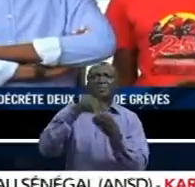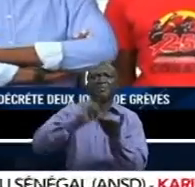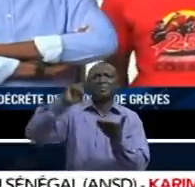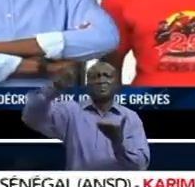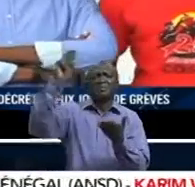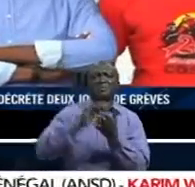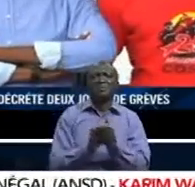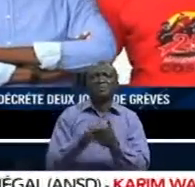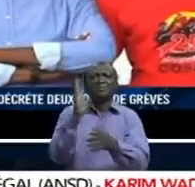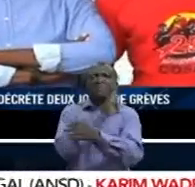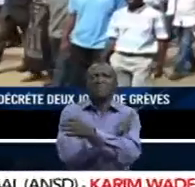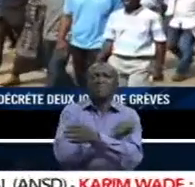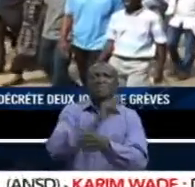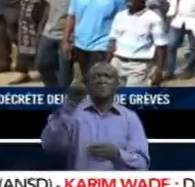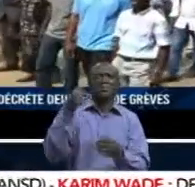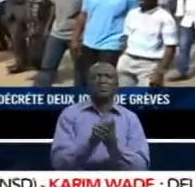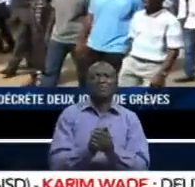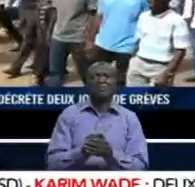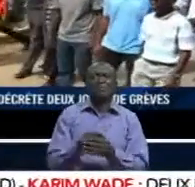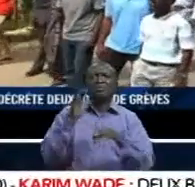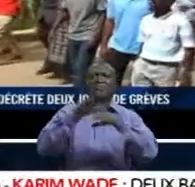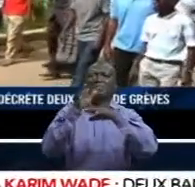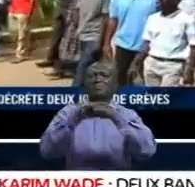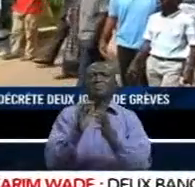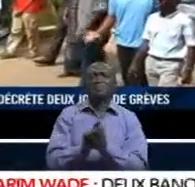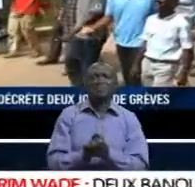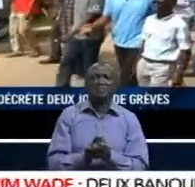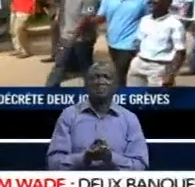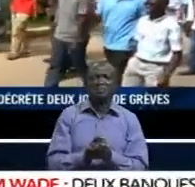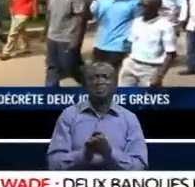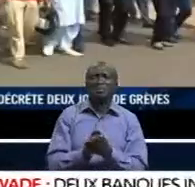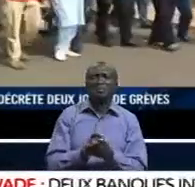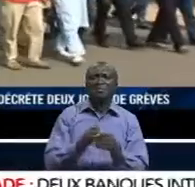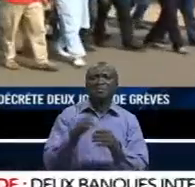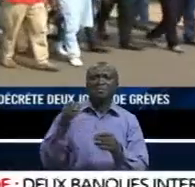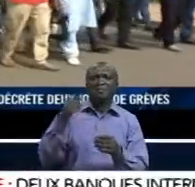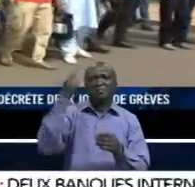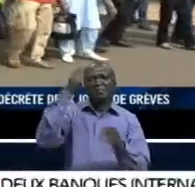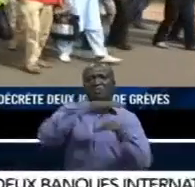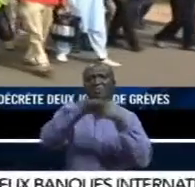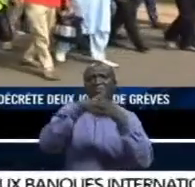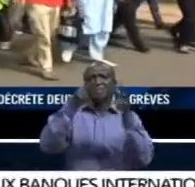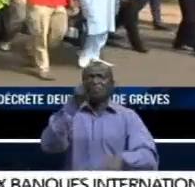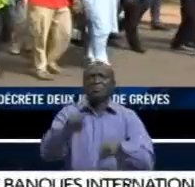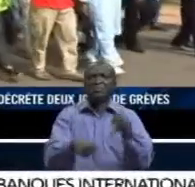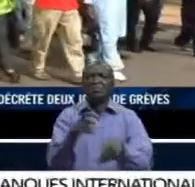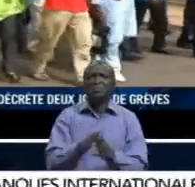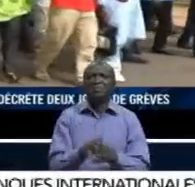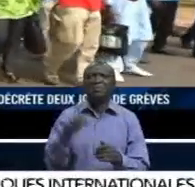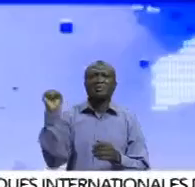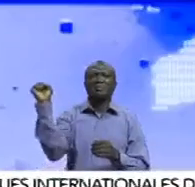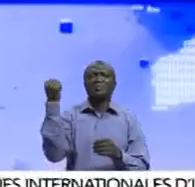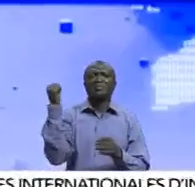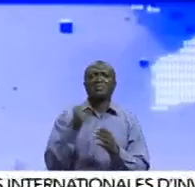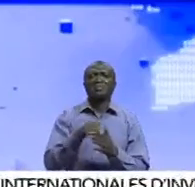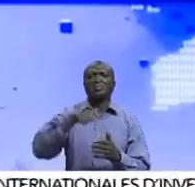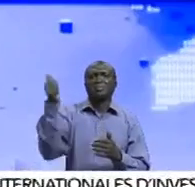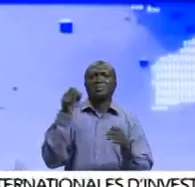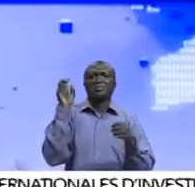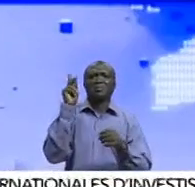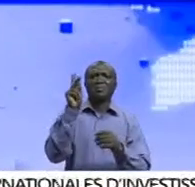njay tien a alerté l'opinion sur les conséquences qui peuvent découler de ce mouvement d'humeur autre point